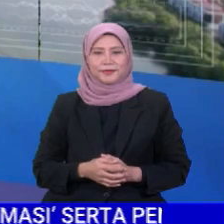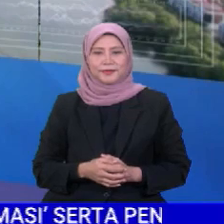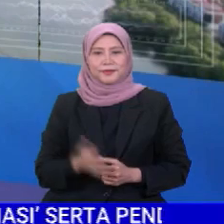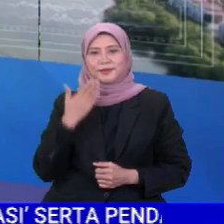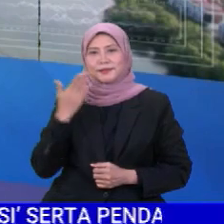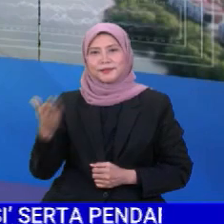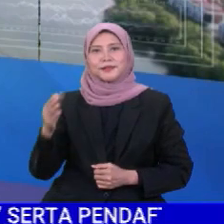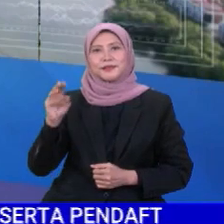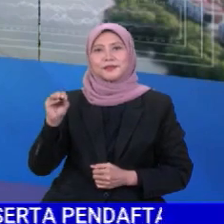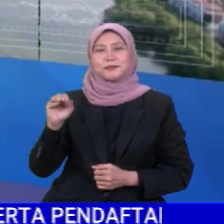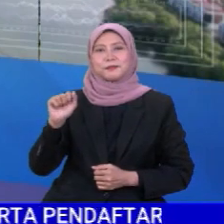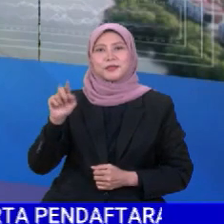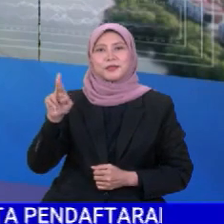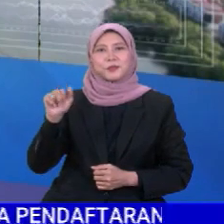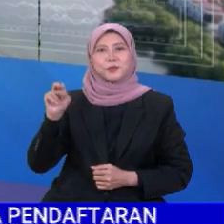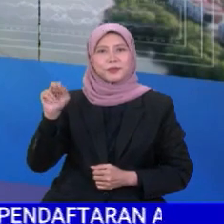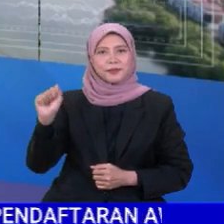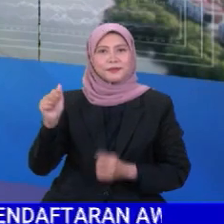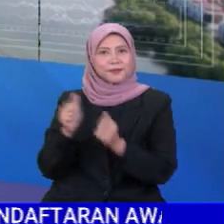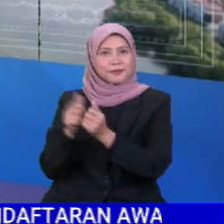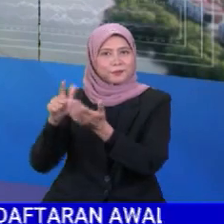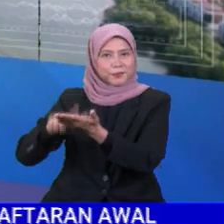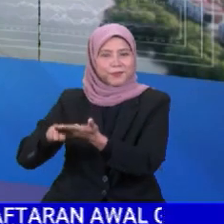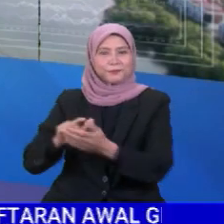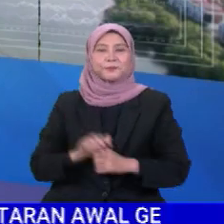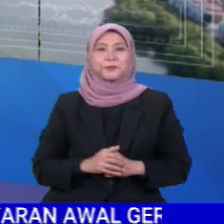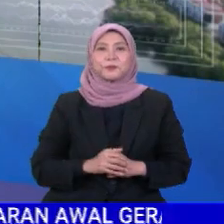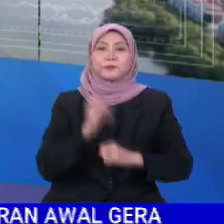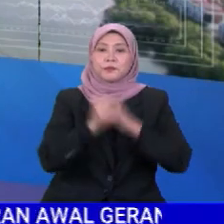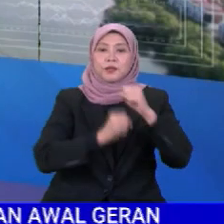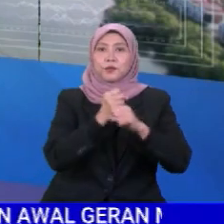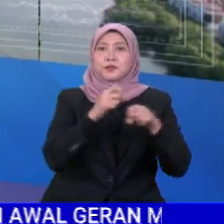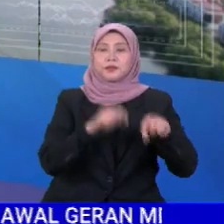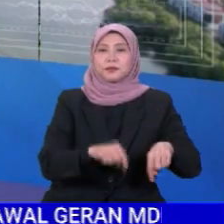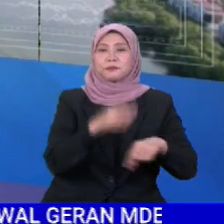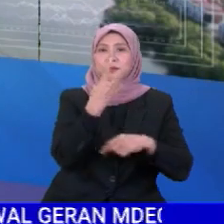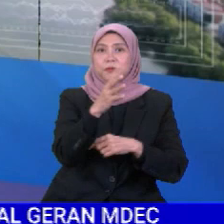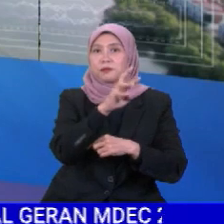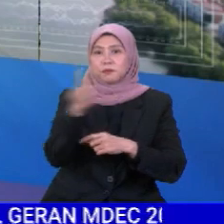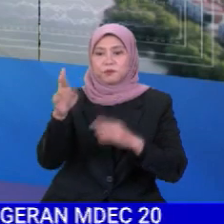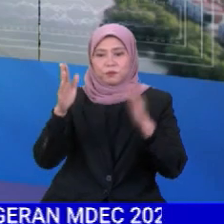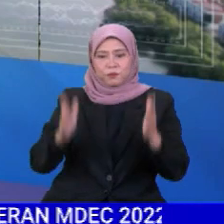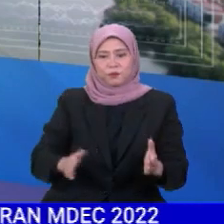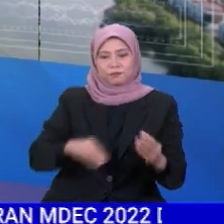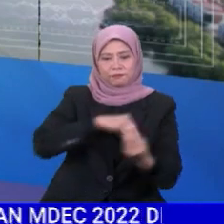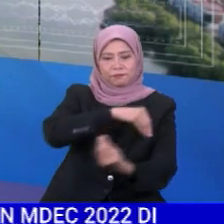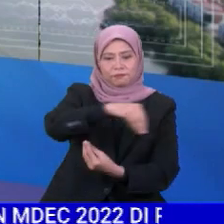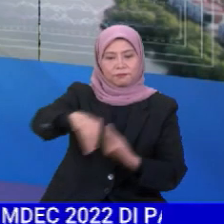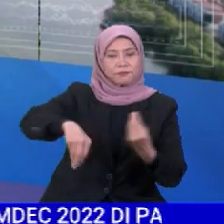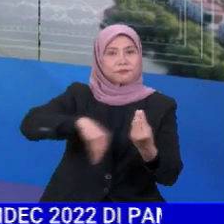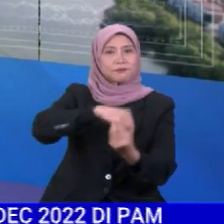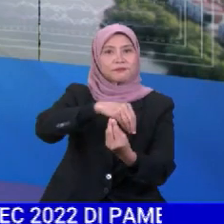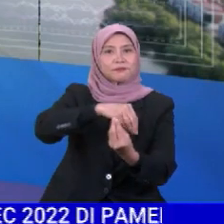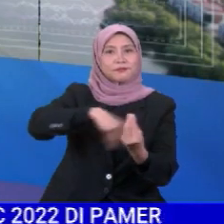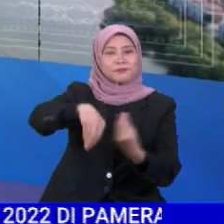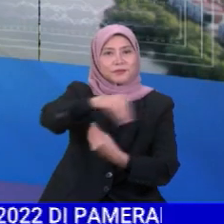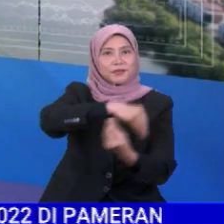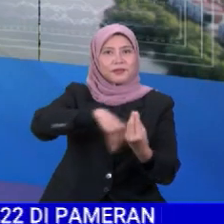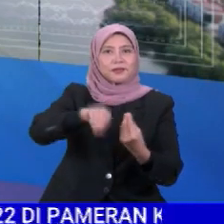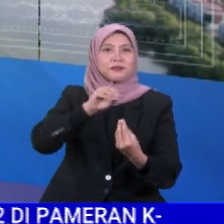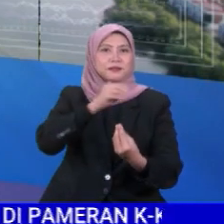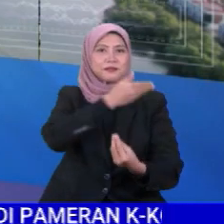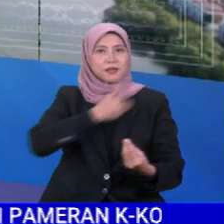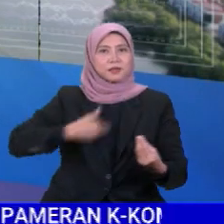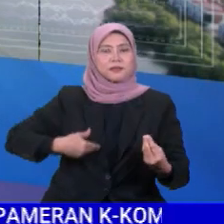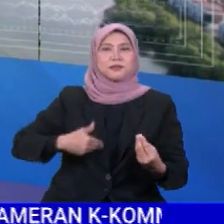Baik, terima kasih Mas Rona dengan laporannya. Tahun ini seramai 14,306 bakal jemaah haji seluruh negara akan menunaikan rukun Islam kelima di